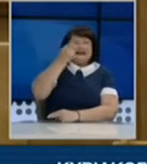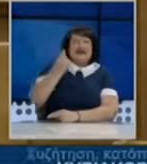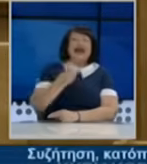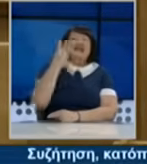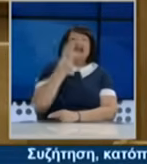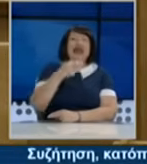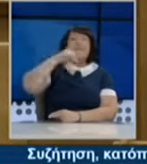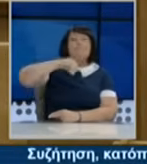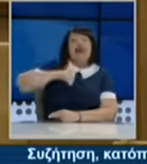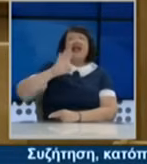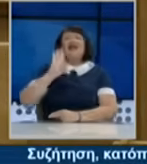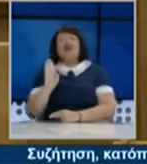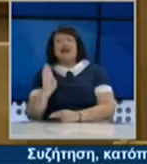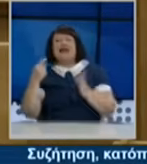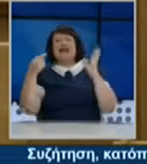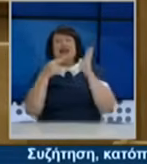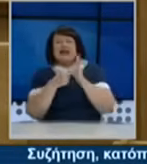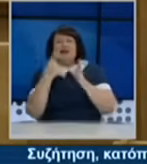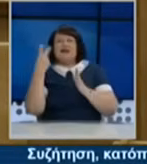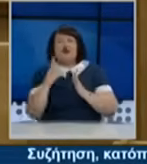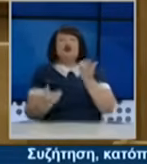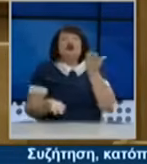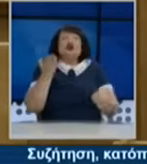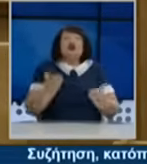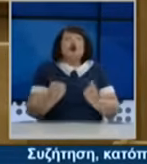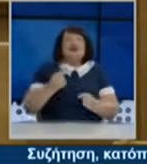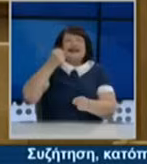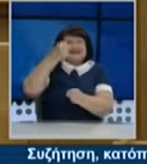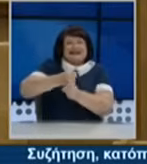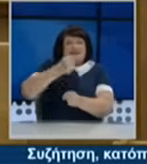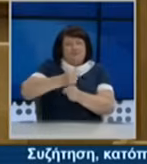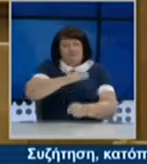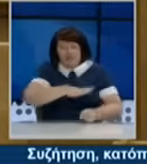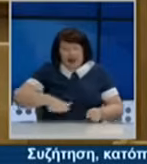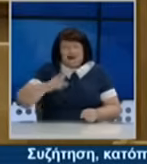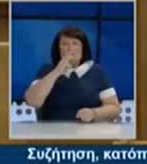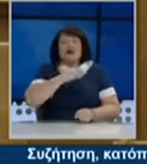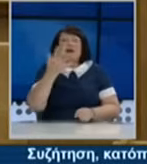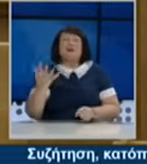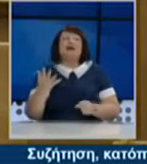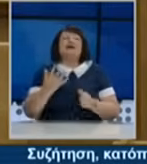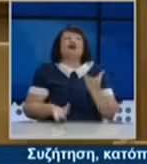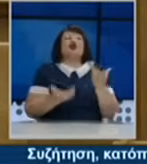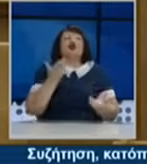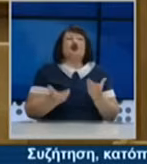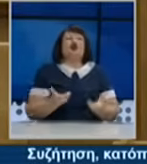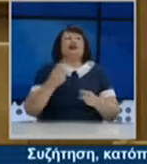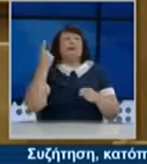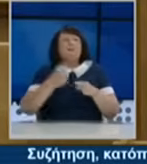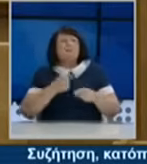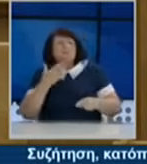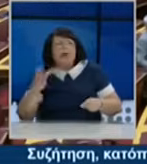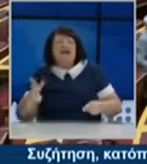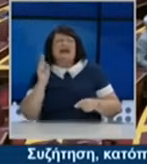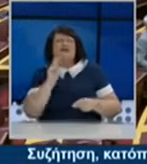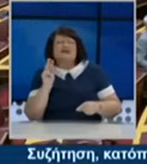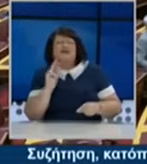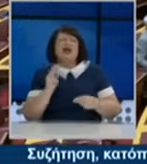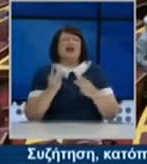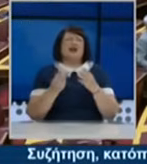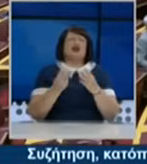μεγαβάτ απαιτούνται 1.200 τόνοι τσιμέντου, 35 τόνοι χάλιβα, μέταλλα ψευδάργυρος